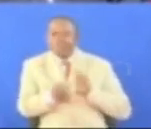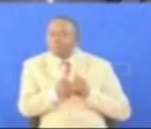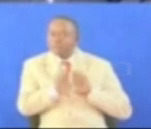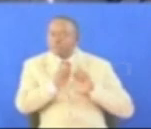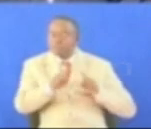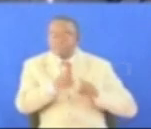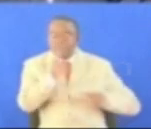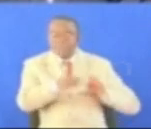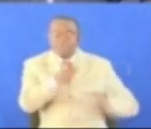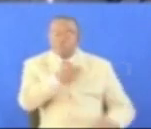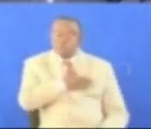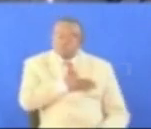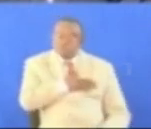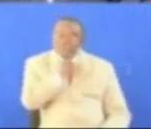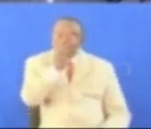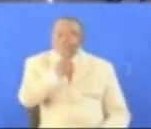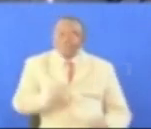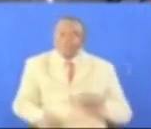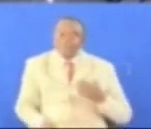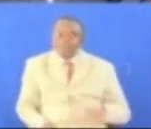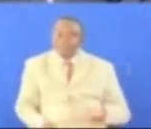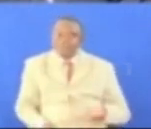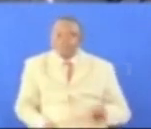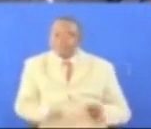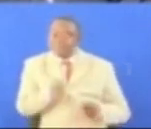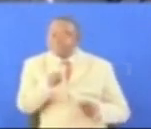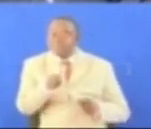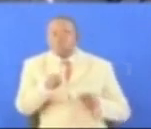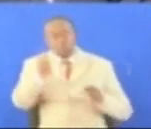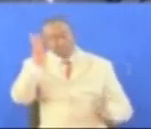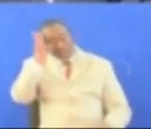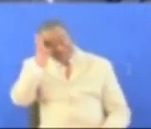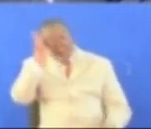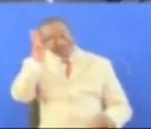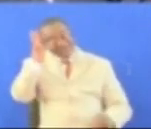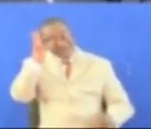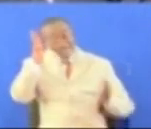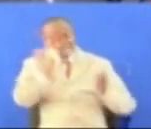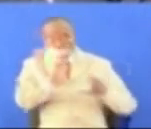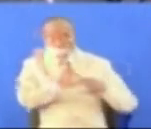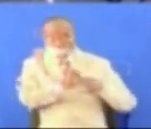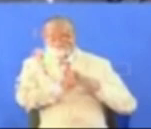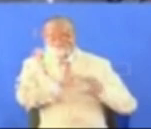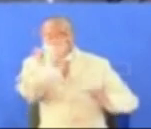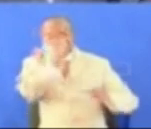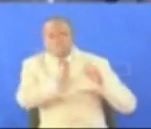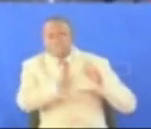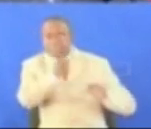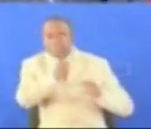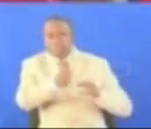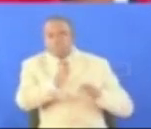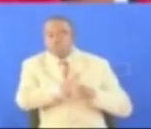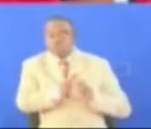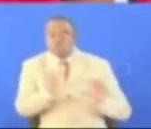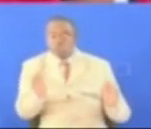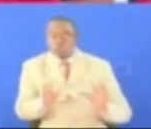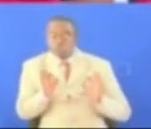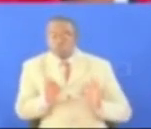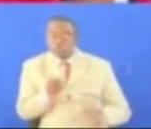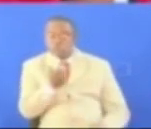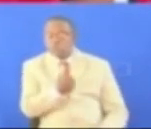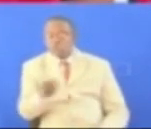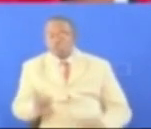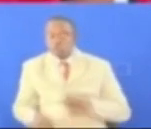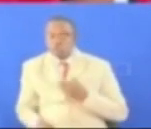mila, tamaduni na desturi za Watanzania. Hii ni pamoja na wazazi na walezi wote kushiriki kamilifu katika makuzi na malezi bora ya